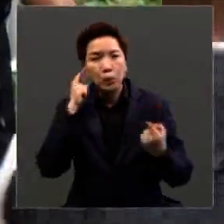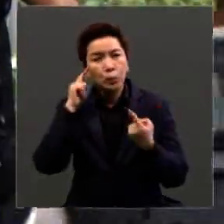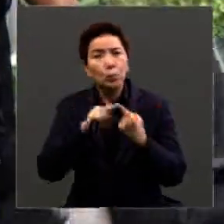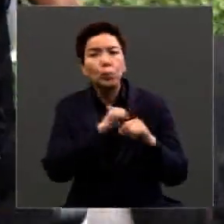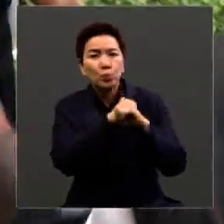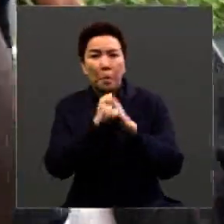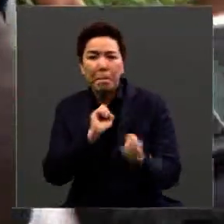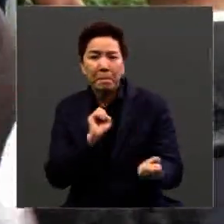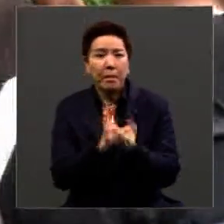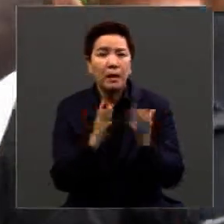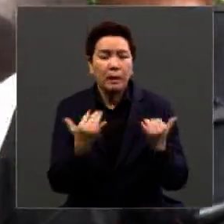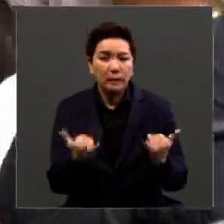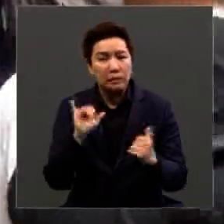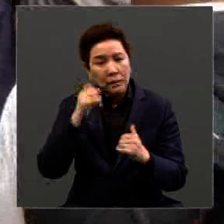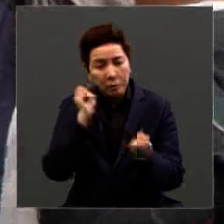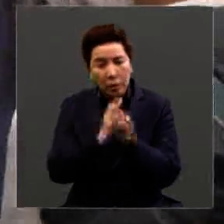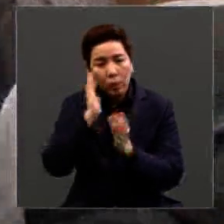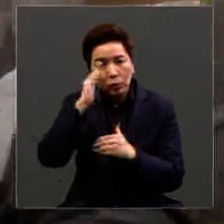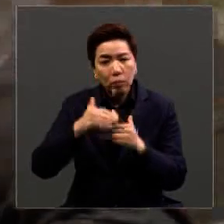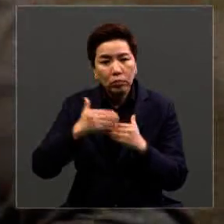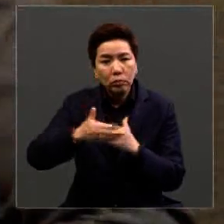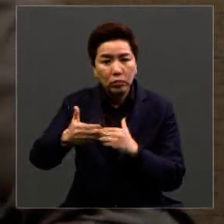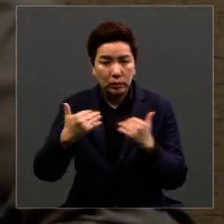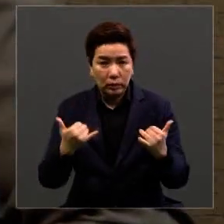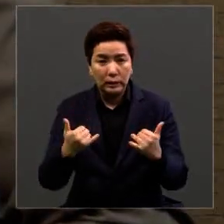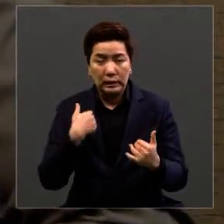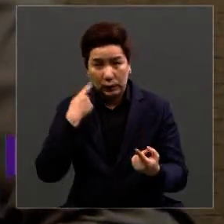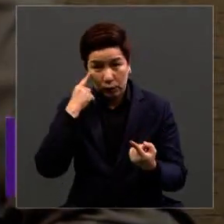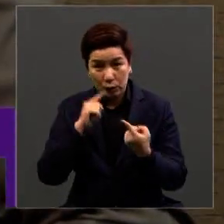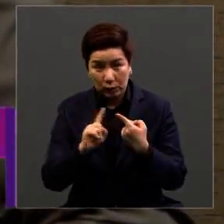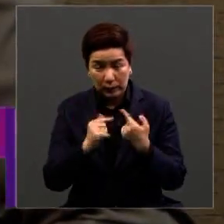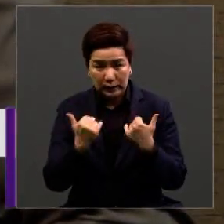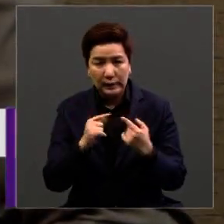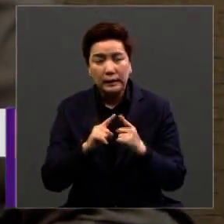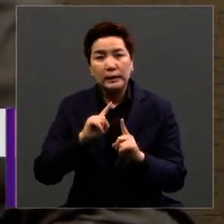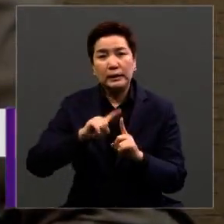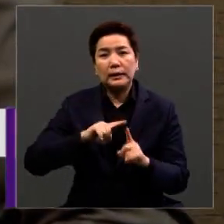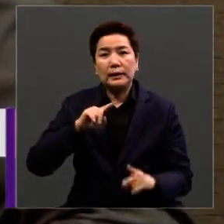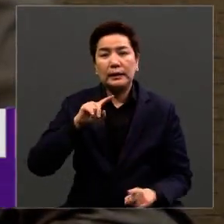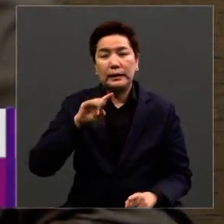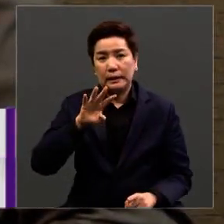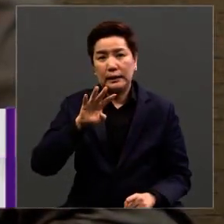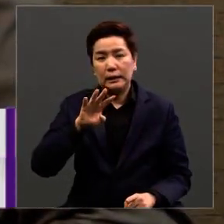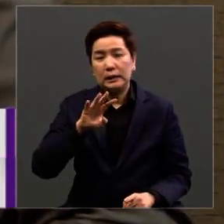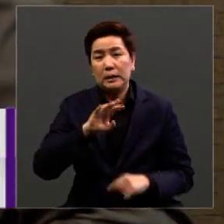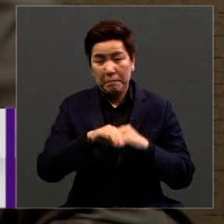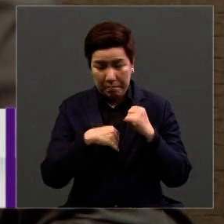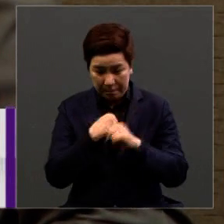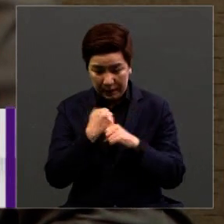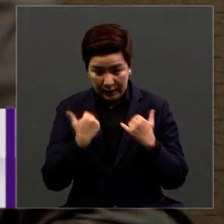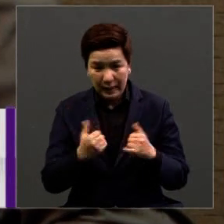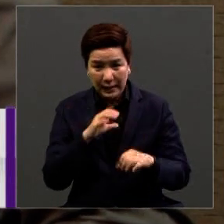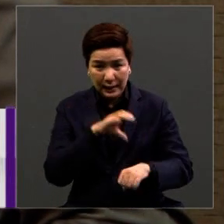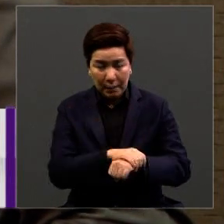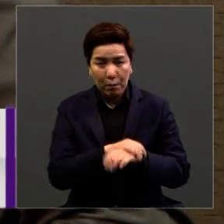องกันเหตุร้ายที่อาจเกิดขึ้นในอนาคต โดยเดือนเมษาเนี่ย66เนี่ยจับได้หม